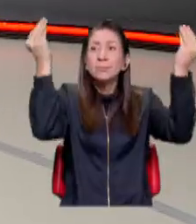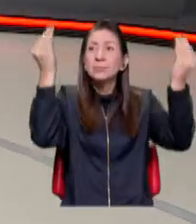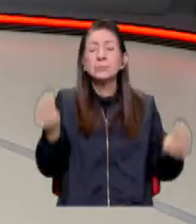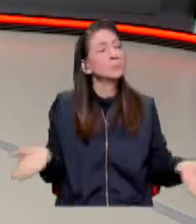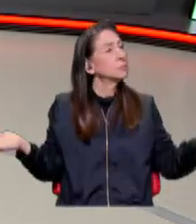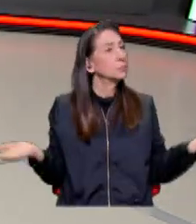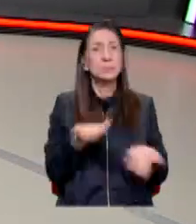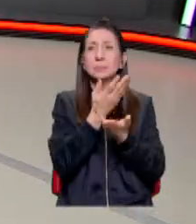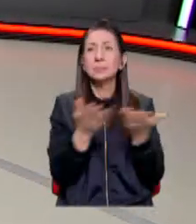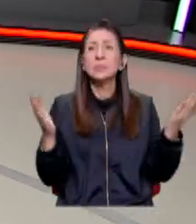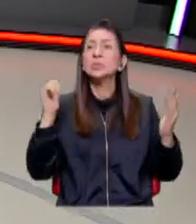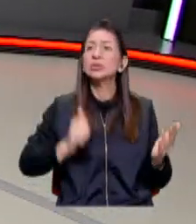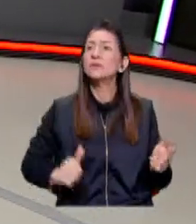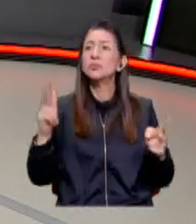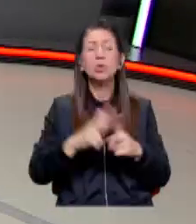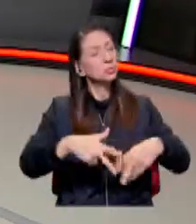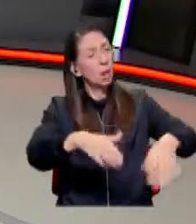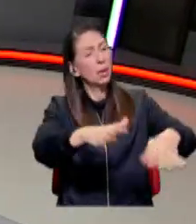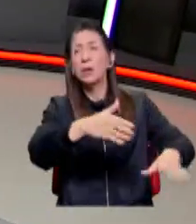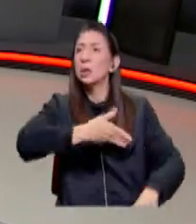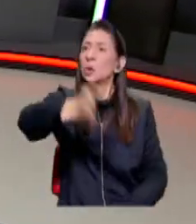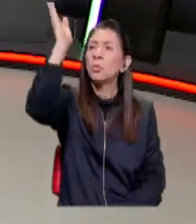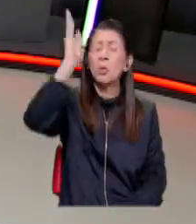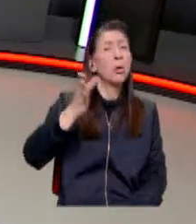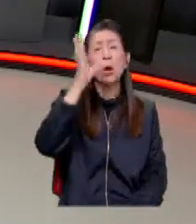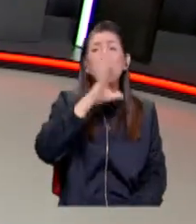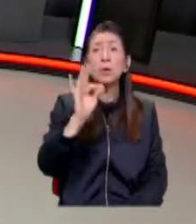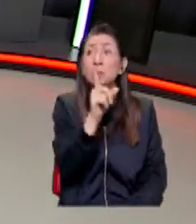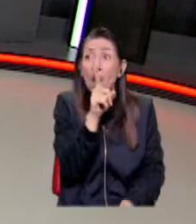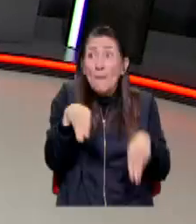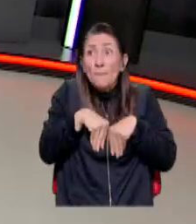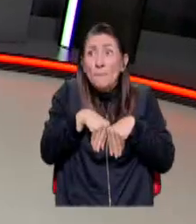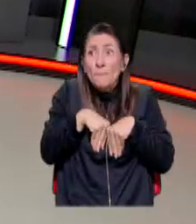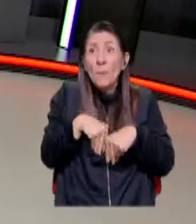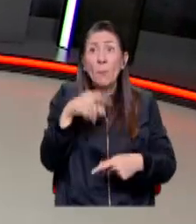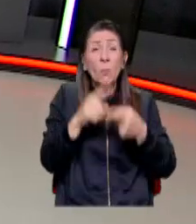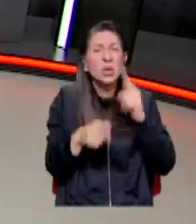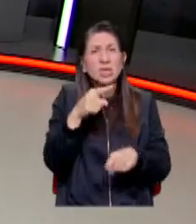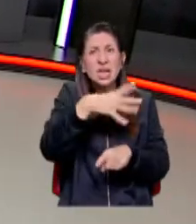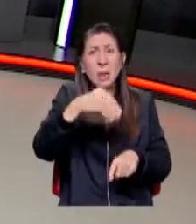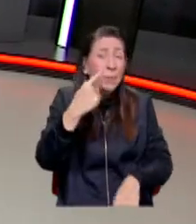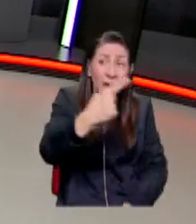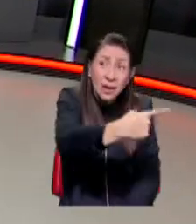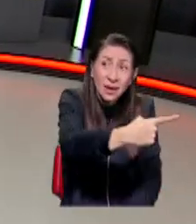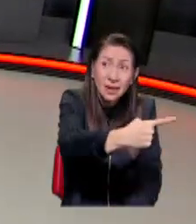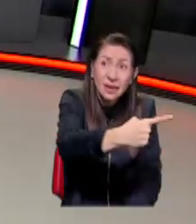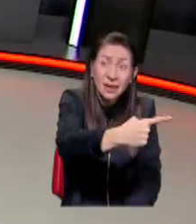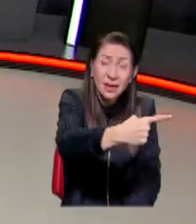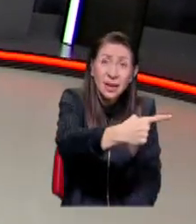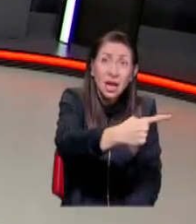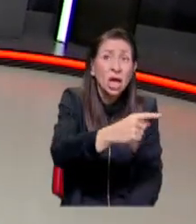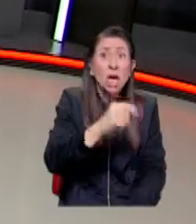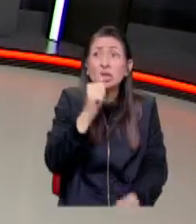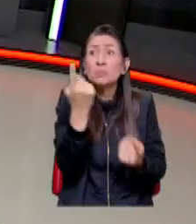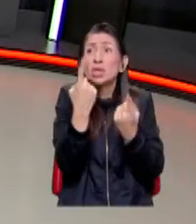Bırakılaya gidiyor. Savcısı, polisi. Kimsenin ağzında bıçak açmıyor siyaset. Bak.